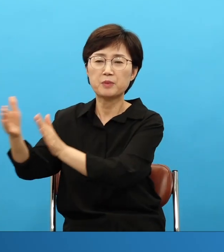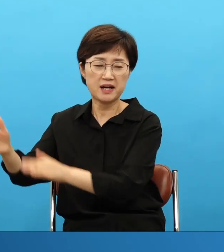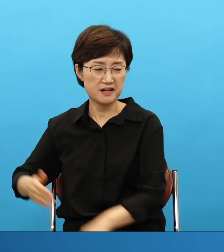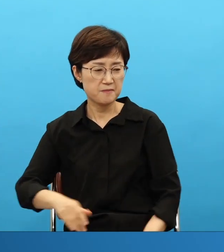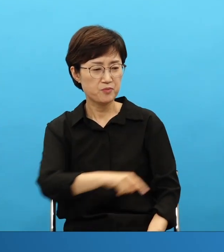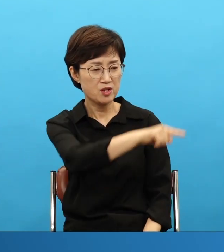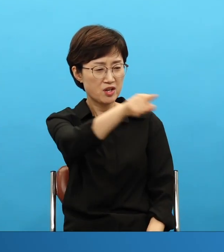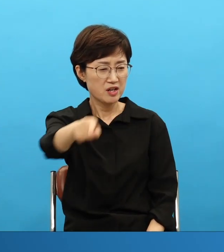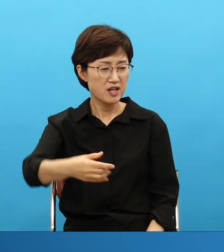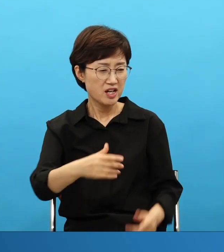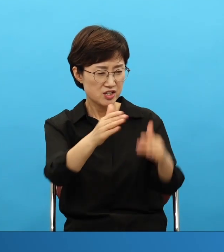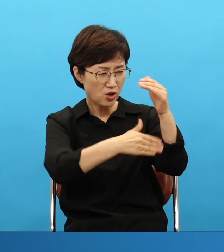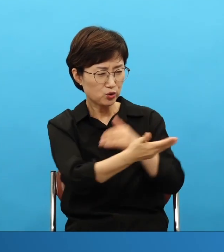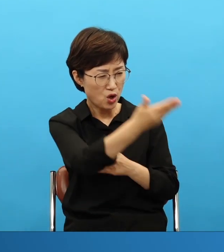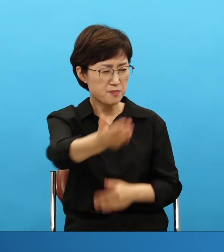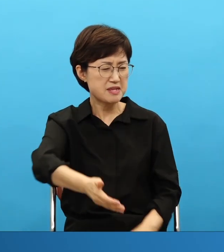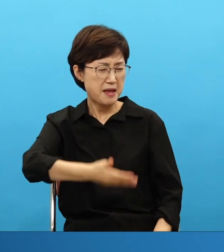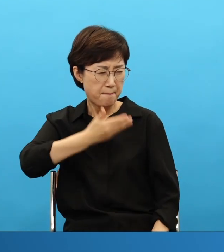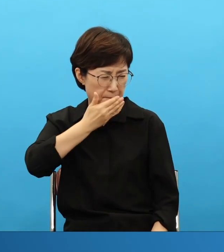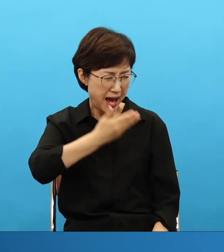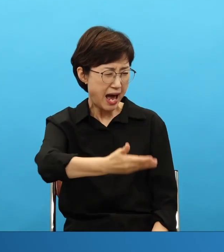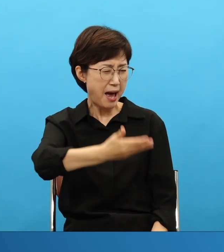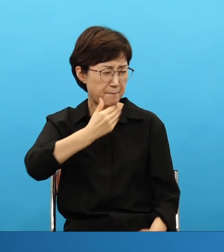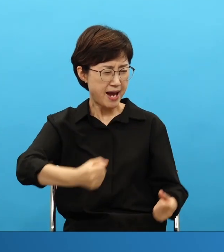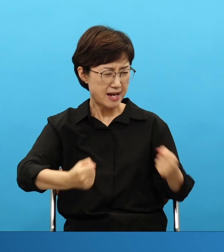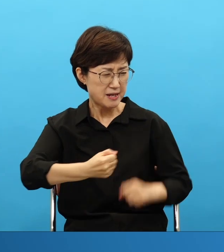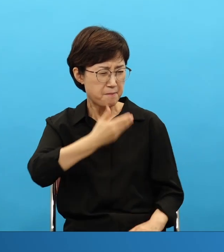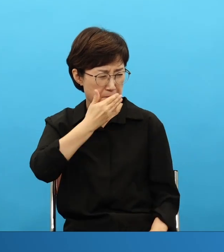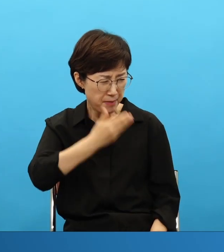이거 가고 거